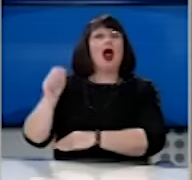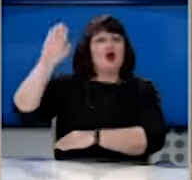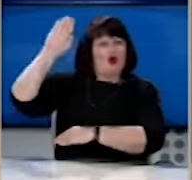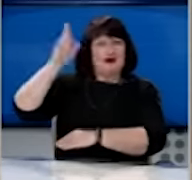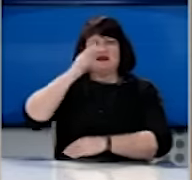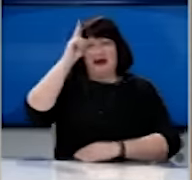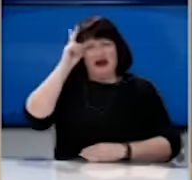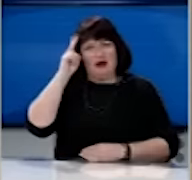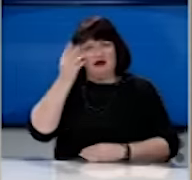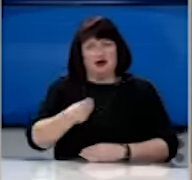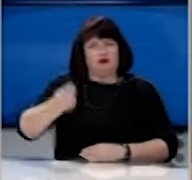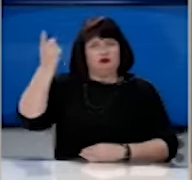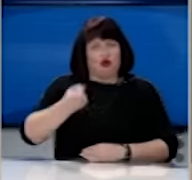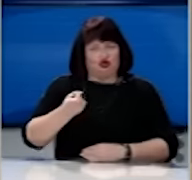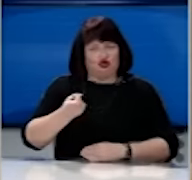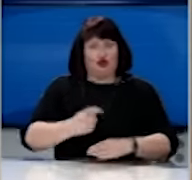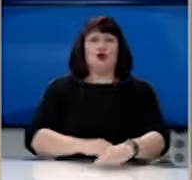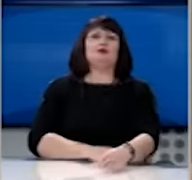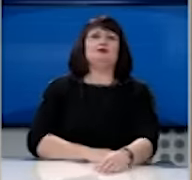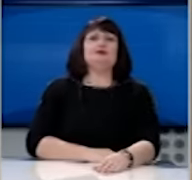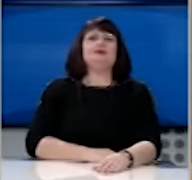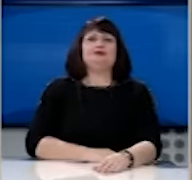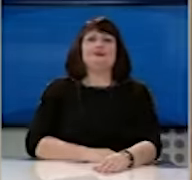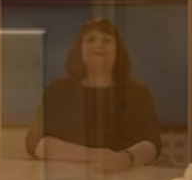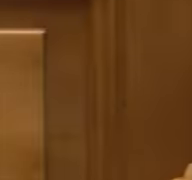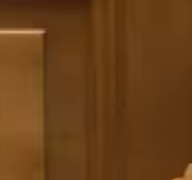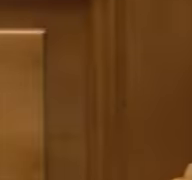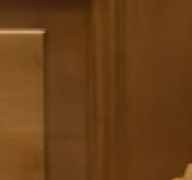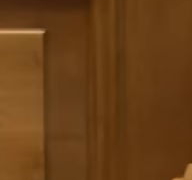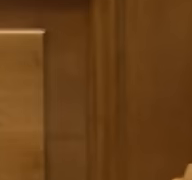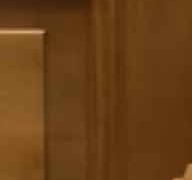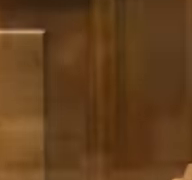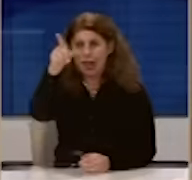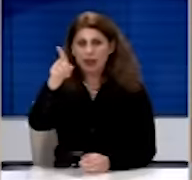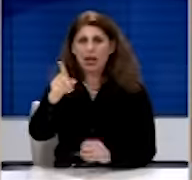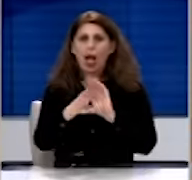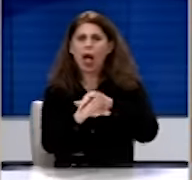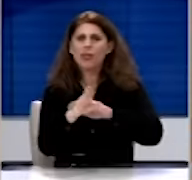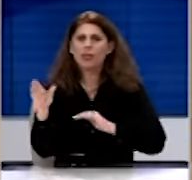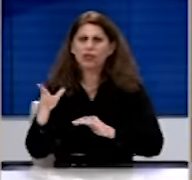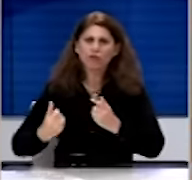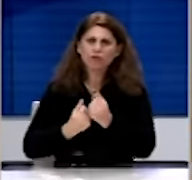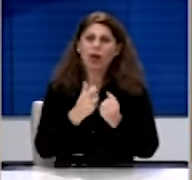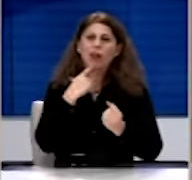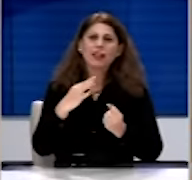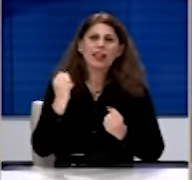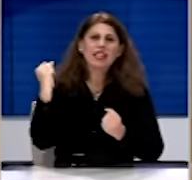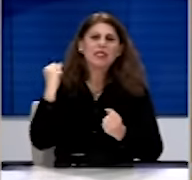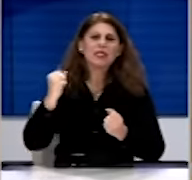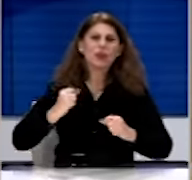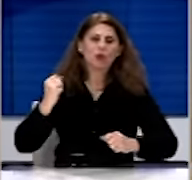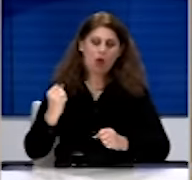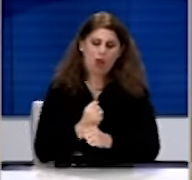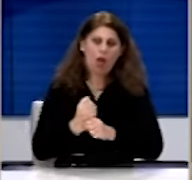Γερμανία ενισχύεται διαρκώς, γεγονός το οποίο επιδρά καθοριστικά βέβαια εκεί και η απουσία ισχυρού εργατικού